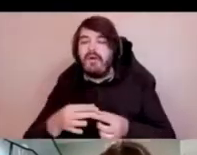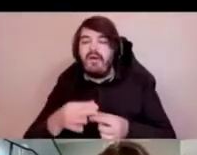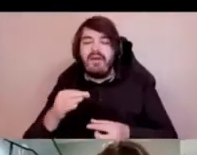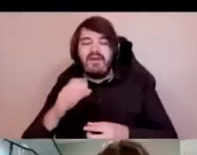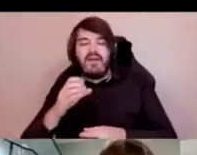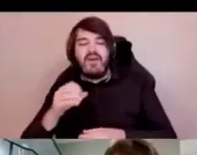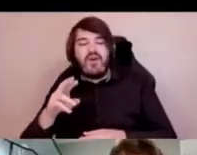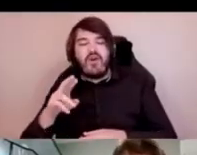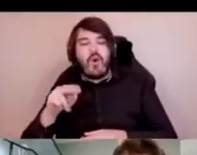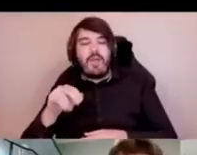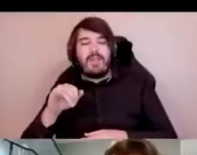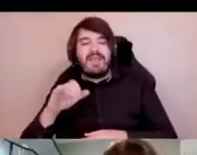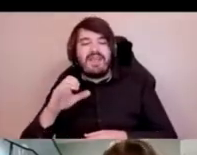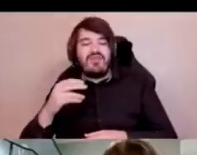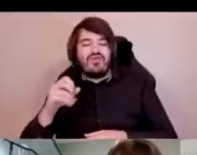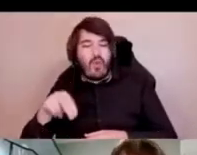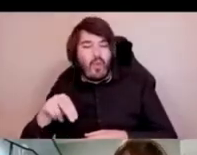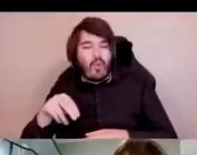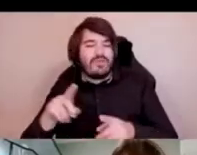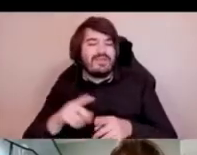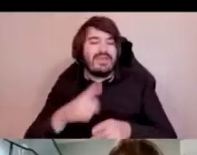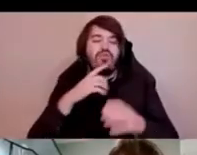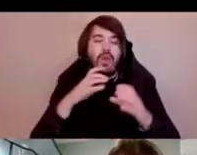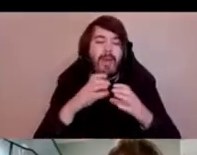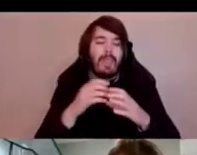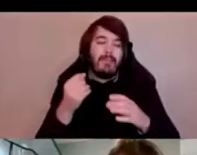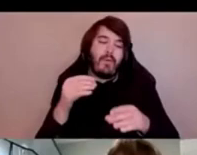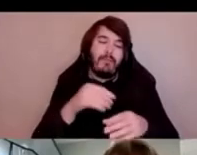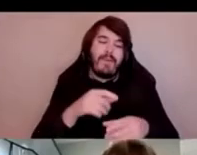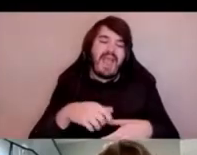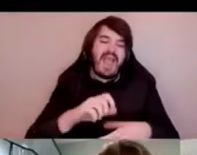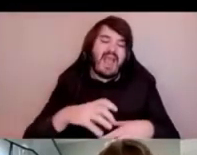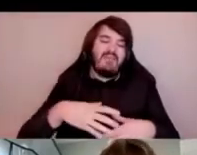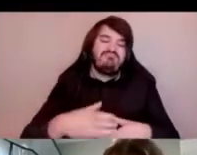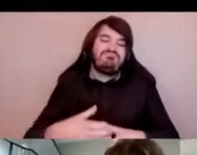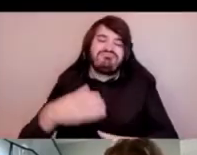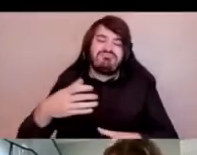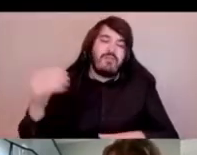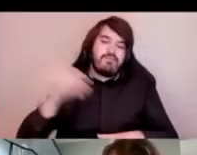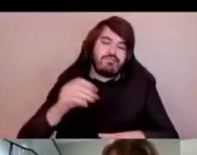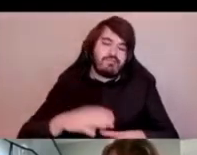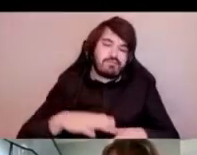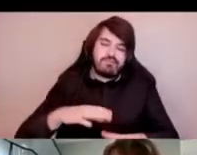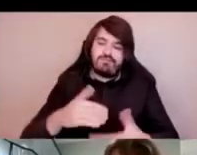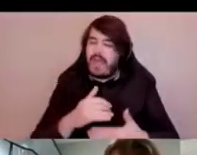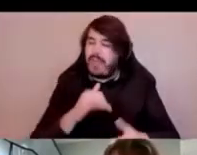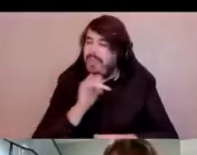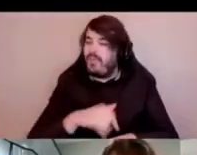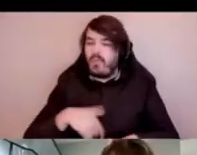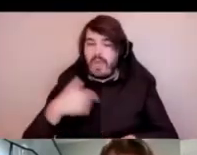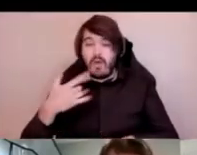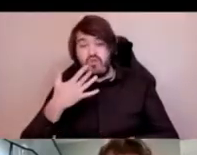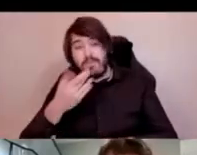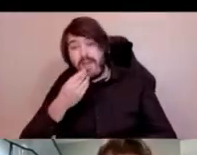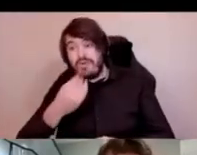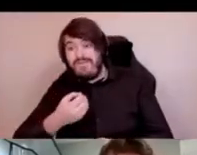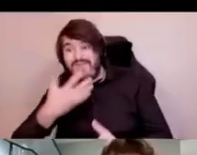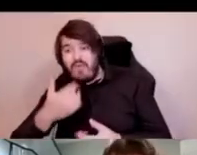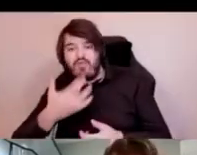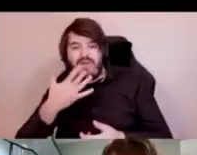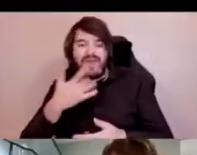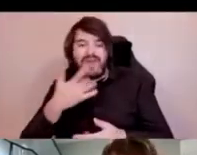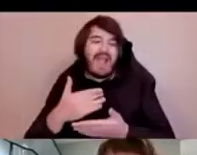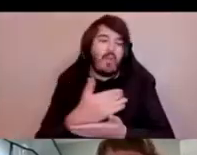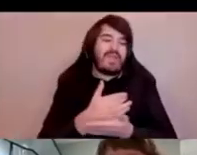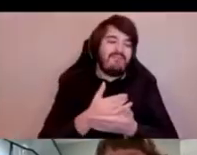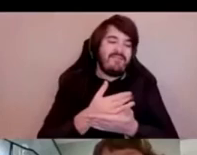de conservation. Les tomates qu'on peut mettre en canage. Donc, est-ce que vous voulez manger frais ou conservé? Donc, il y a des variétés qui